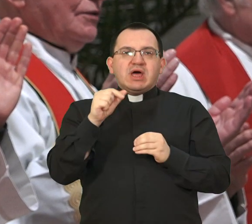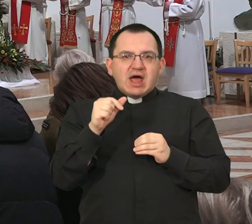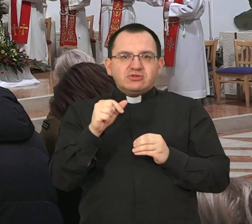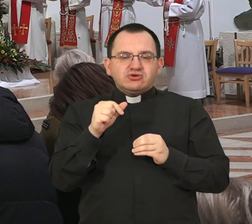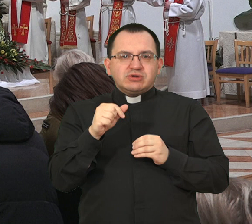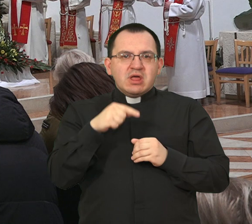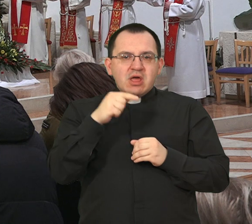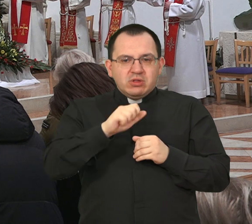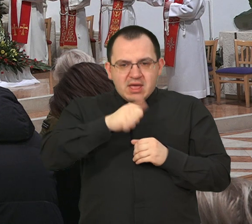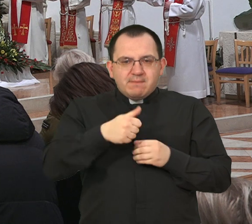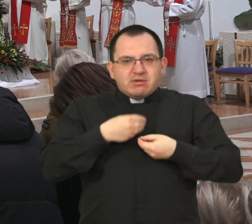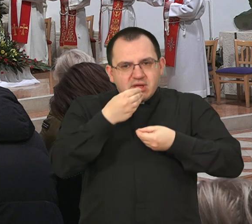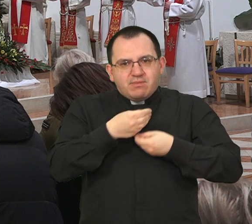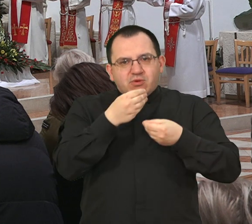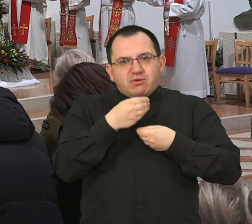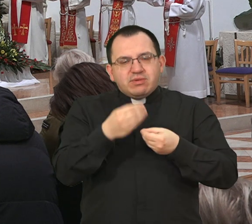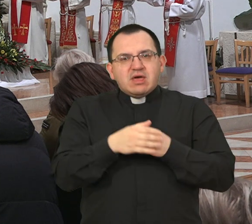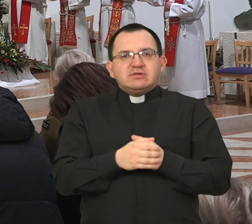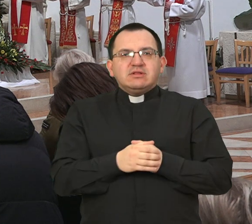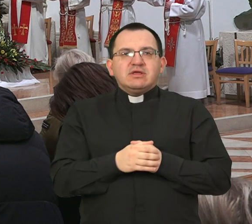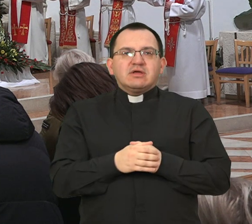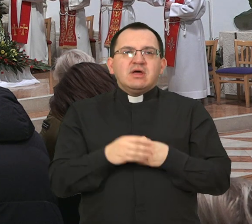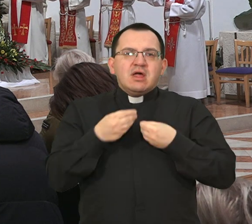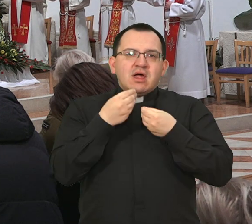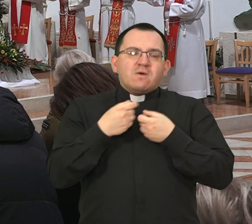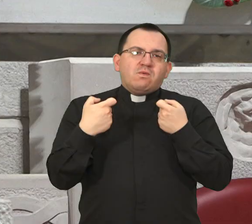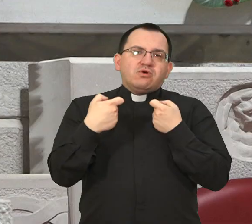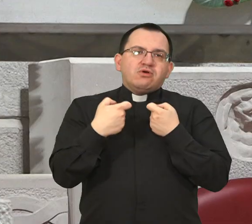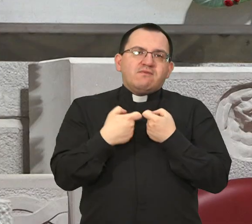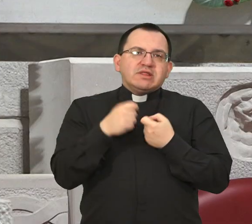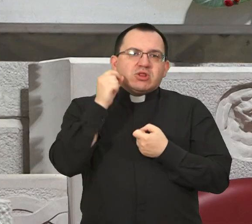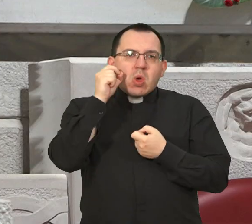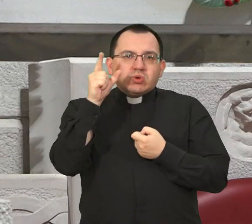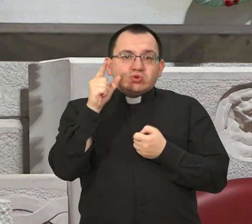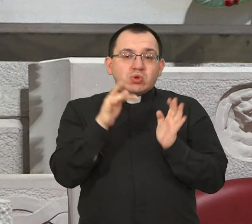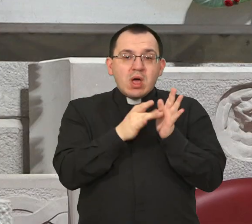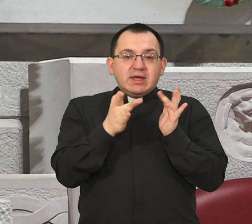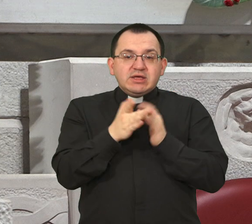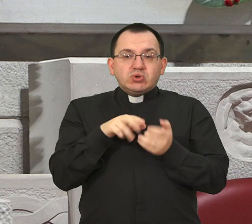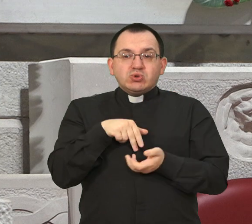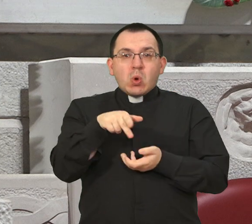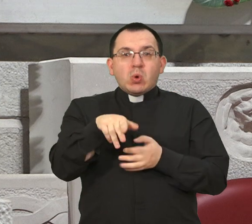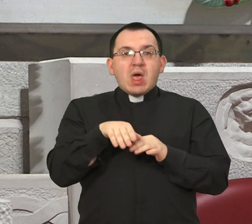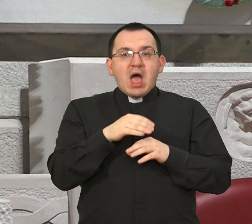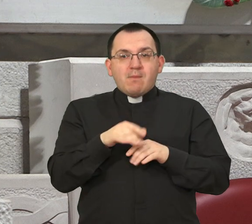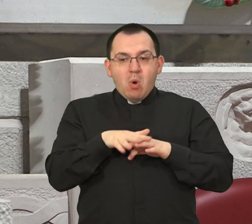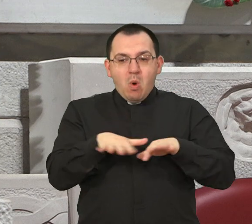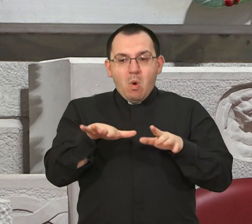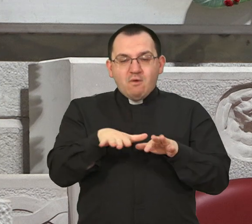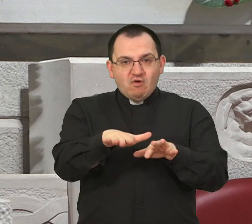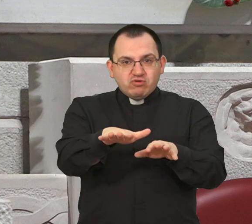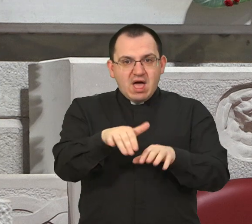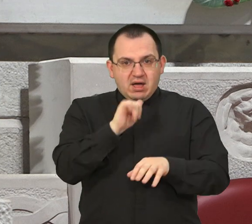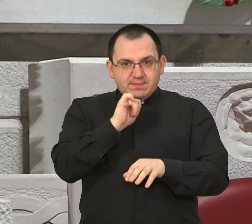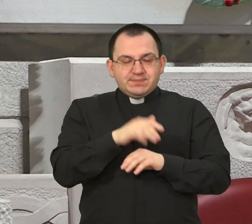kao prvi propovjednik na ovogodišnjoj osmini govorio je o čudu Isusovog hoda po vodi. U ovom